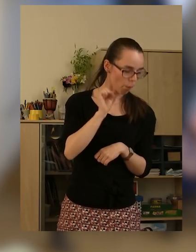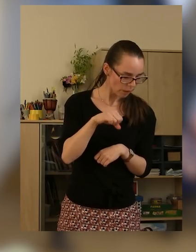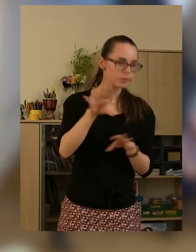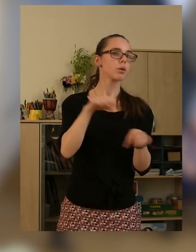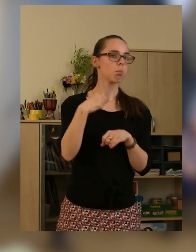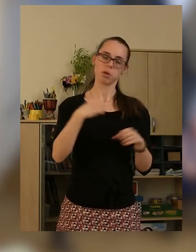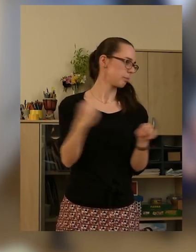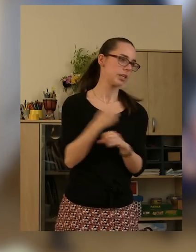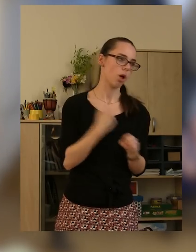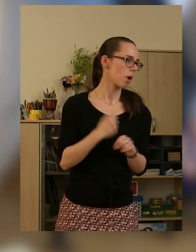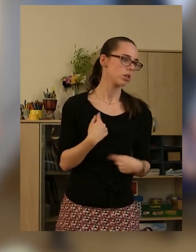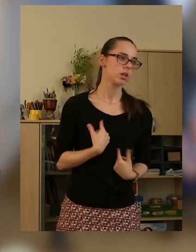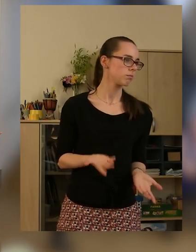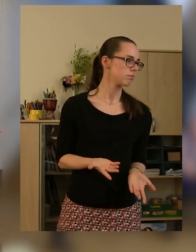zbytečný.